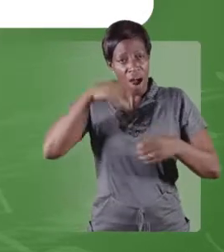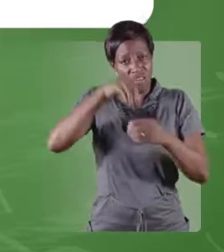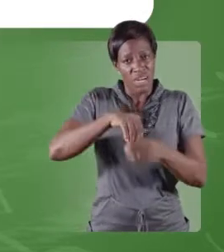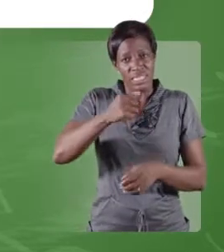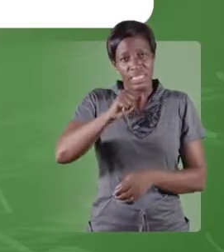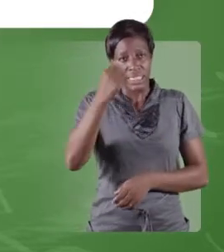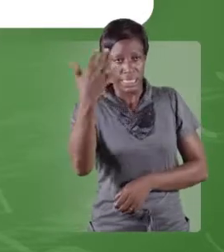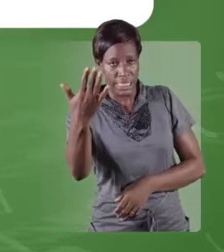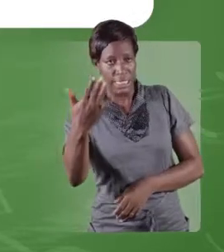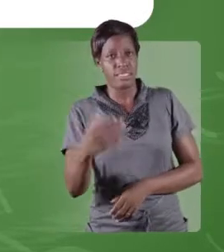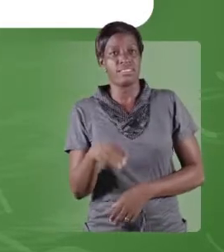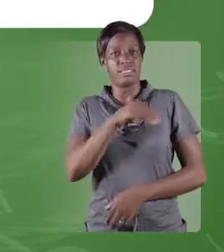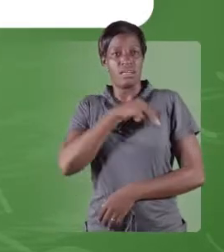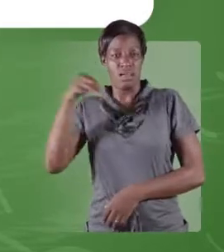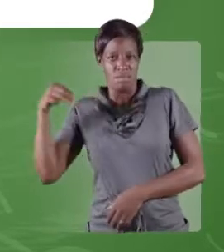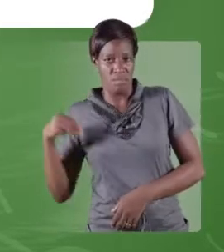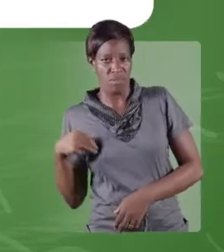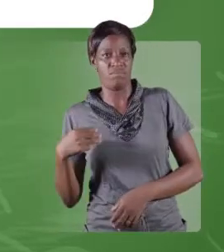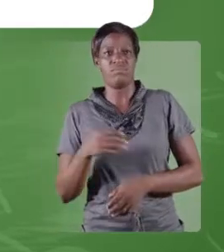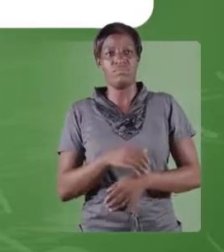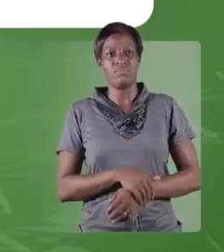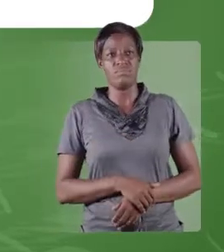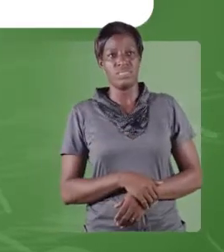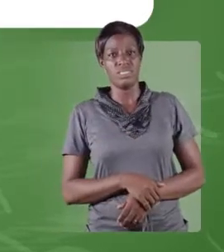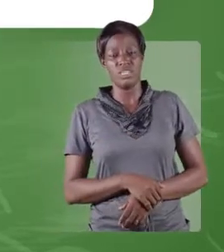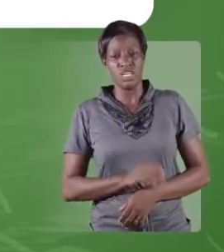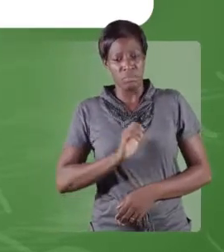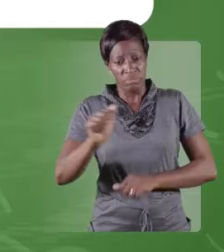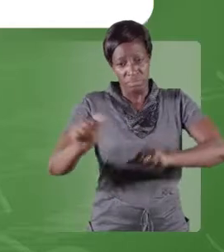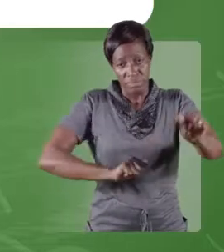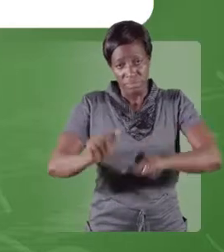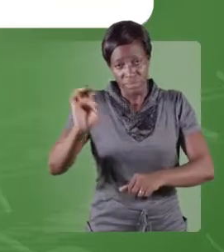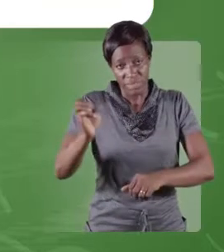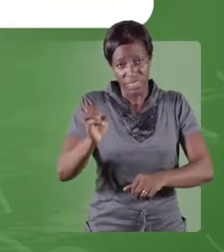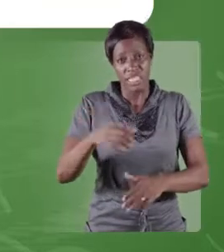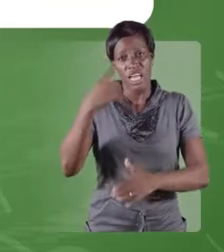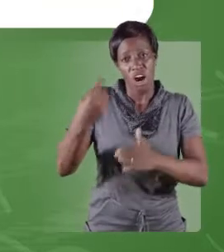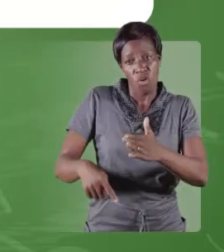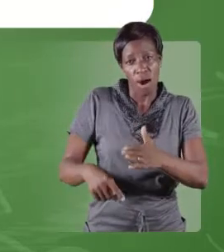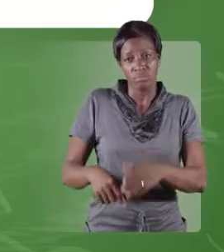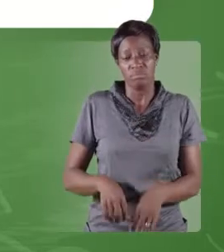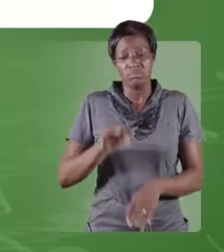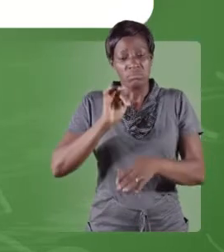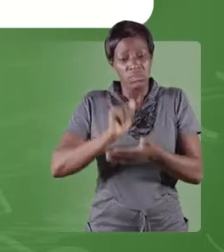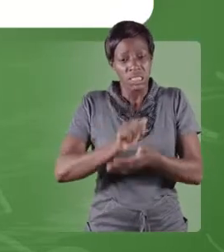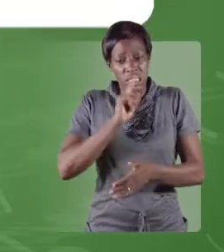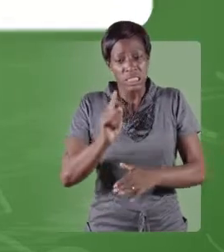membres élus. Mais aujourd'hui, ses activités sont quasiment